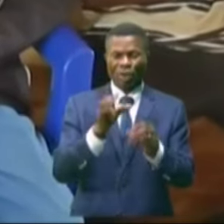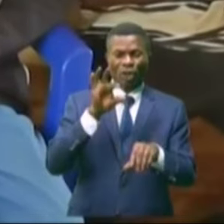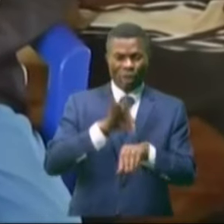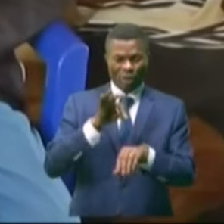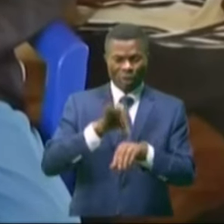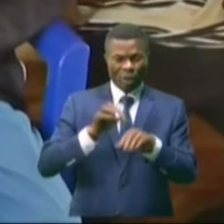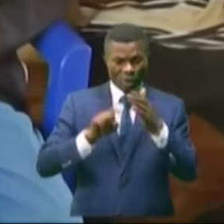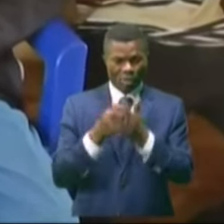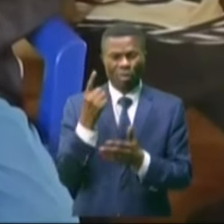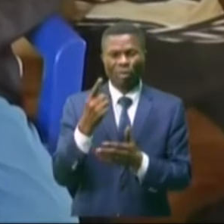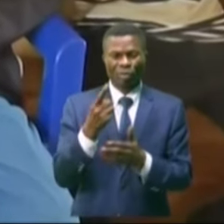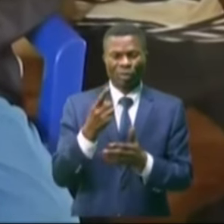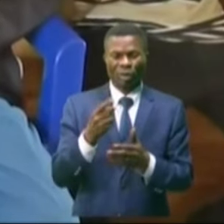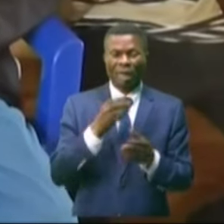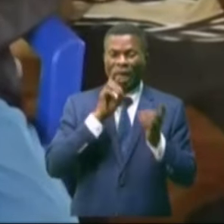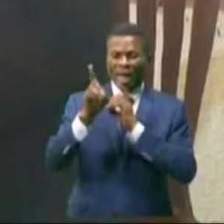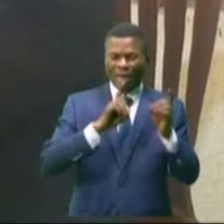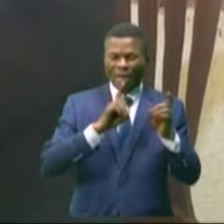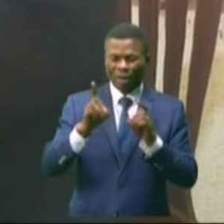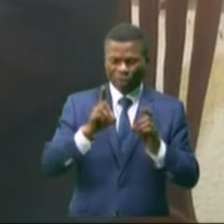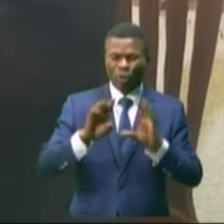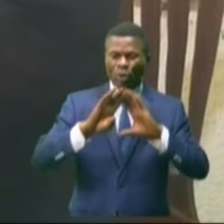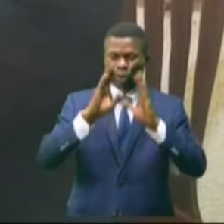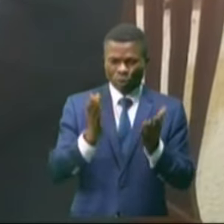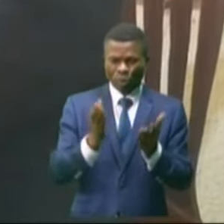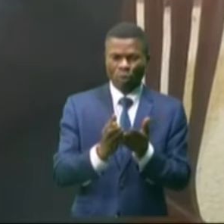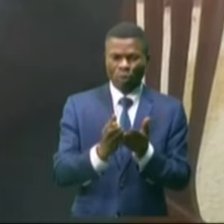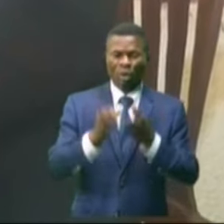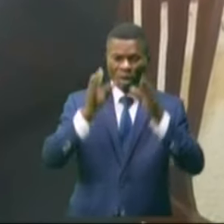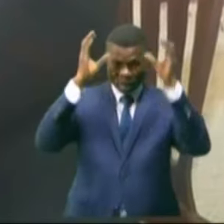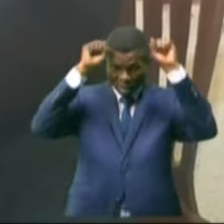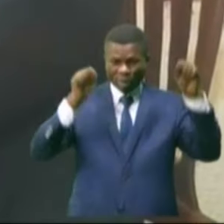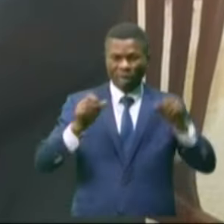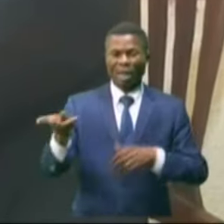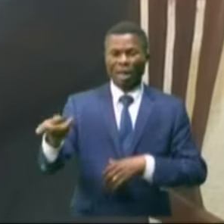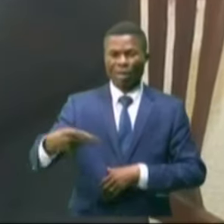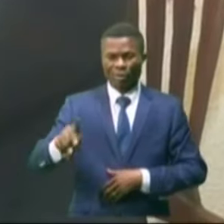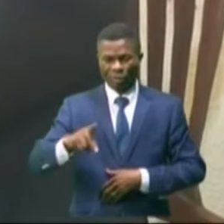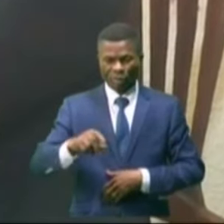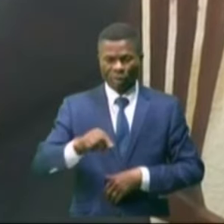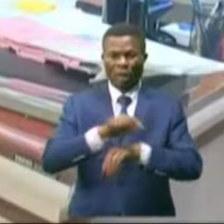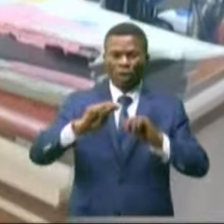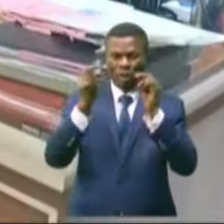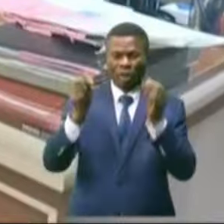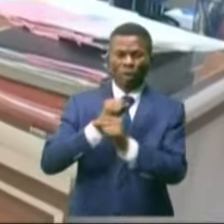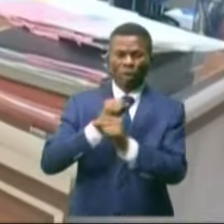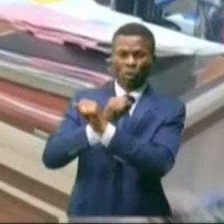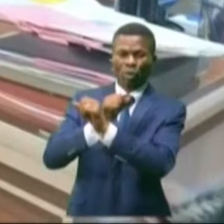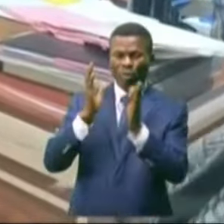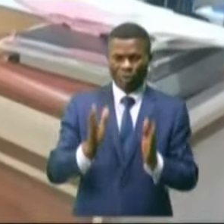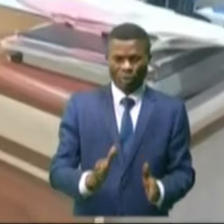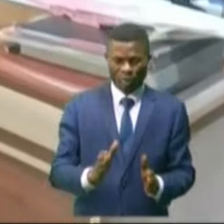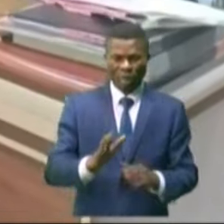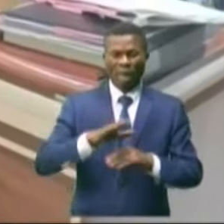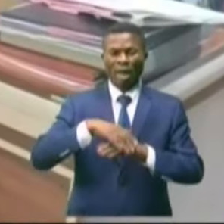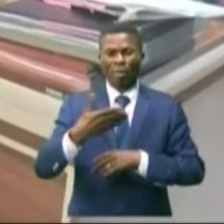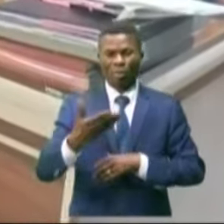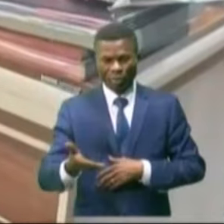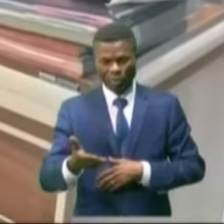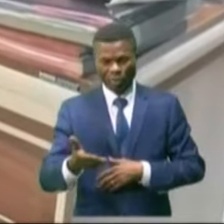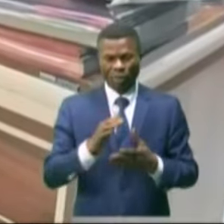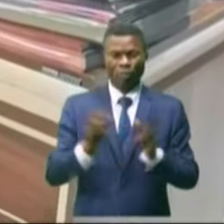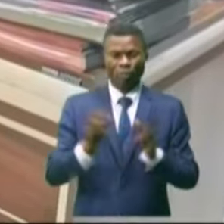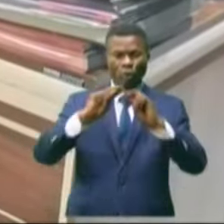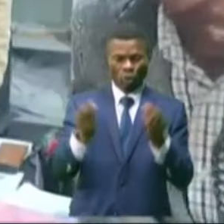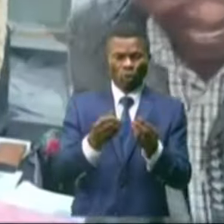agents locaux de dialoguer sans tabou avec le président provincial de la délégation syndicale. C'est par la suite que cette